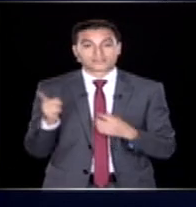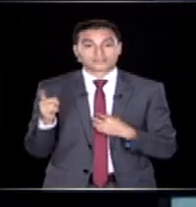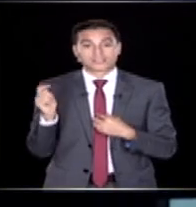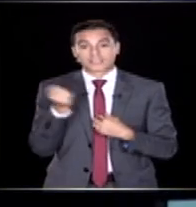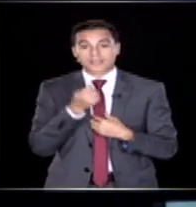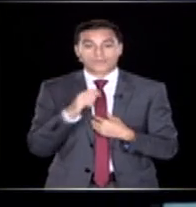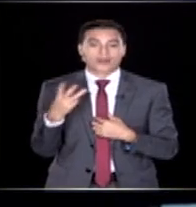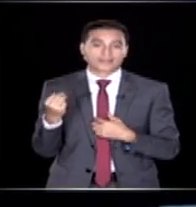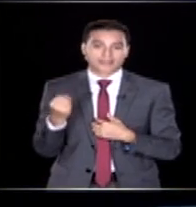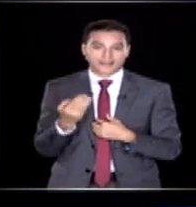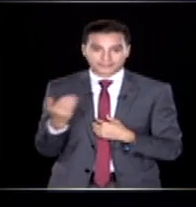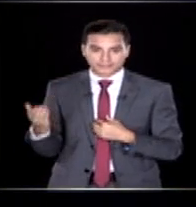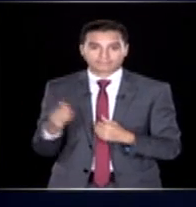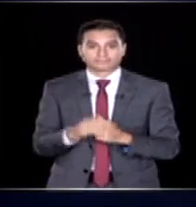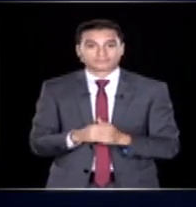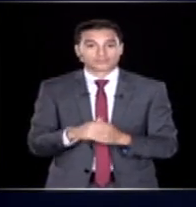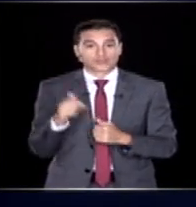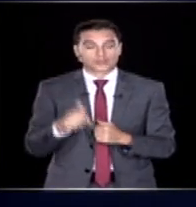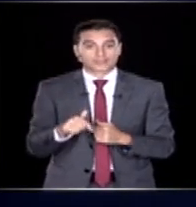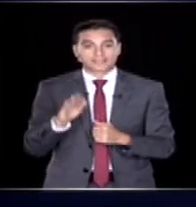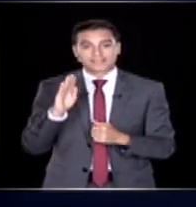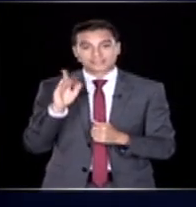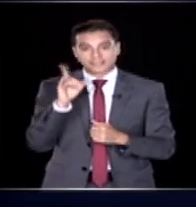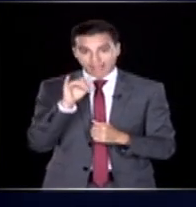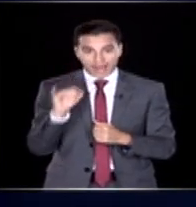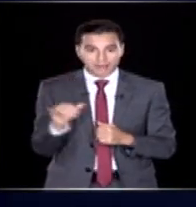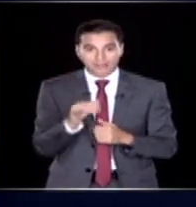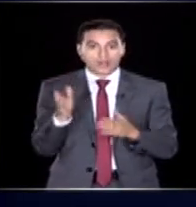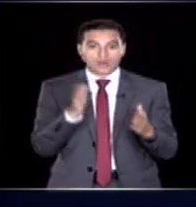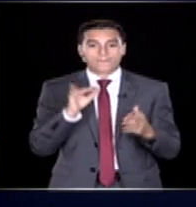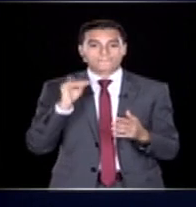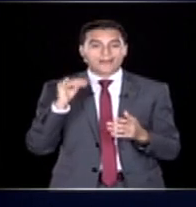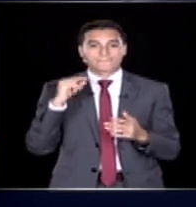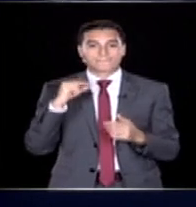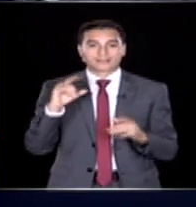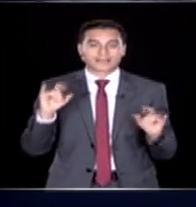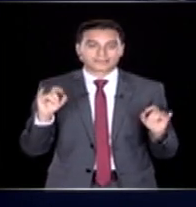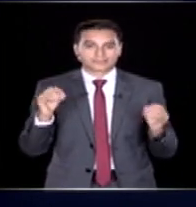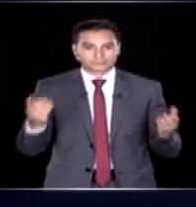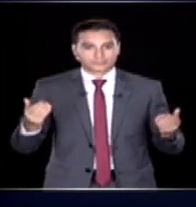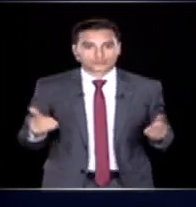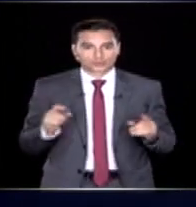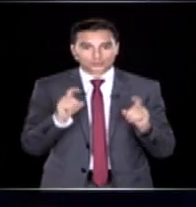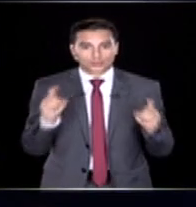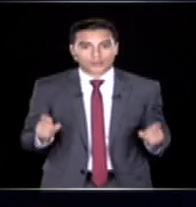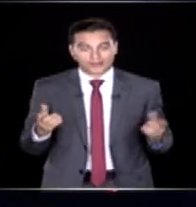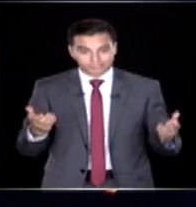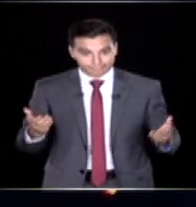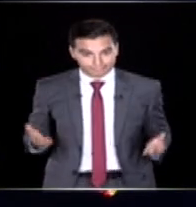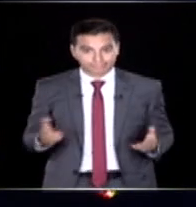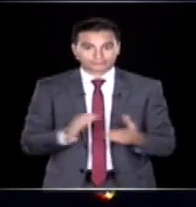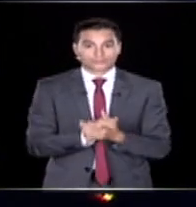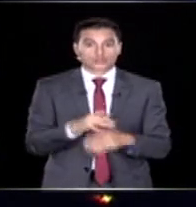ساموراي 30. دلوقتي عندنا سلمة ومحمد. محمد وسلمة تفضلوا. دكتورة